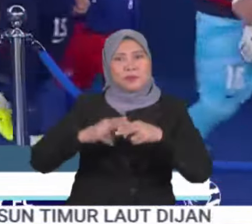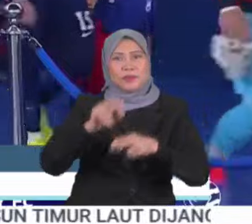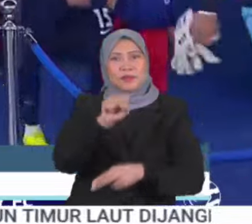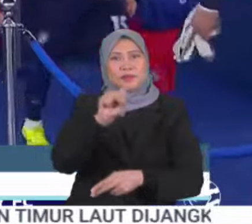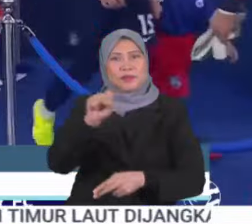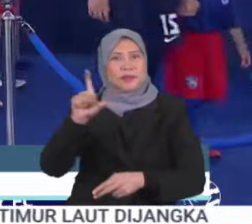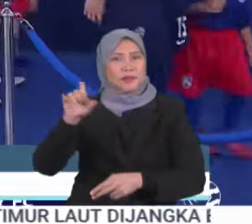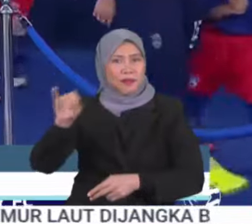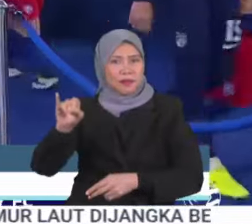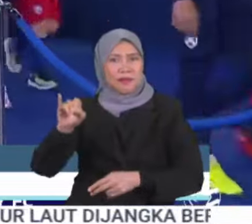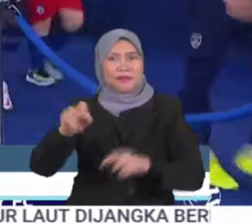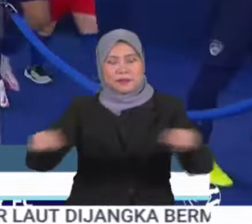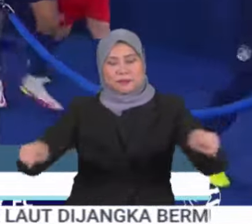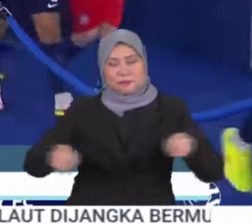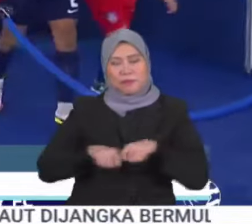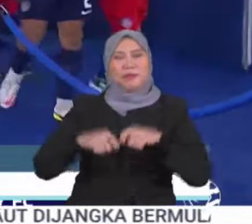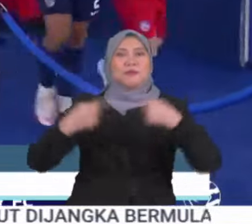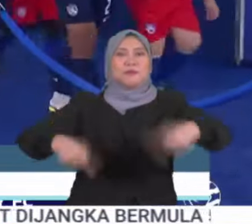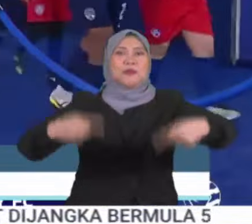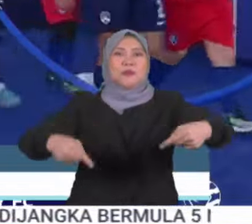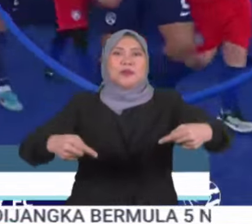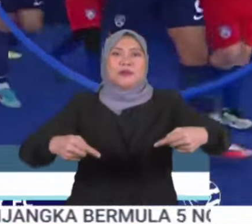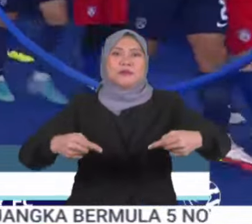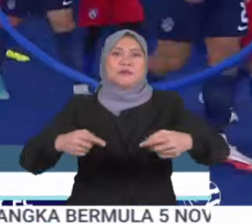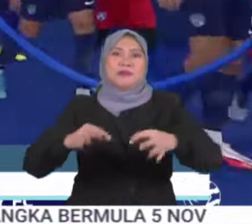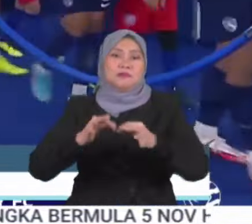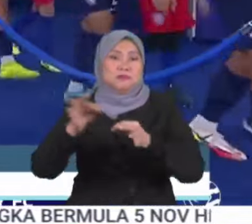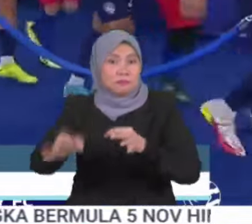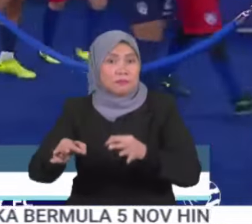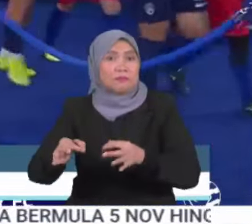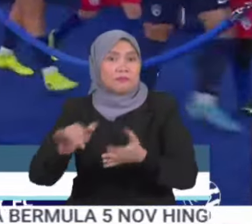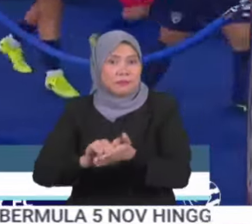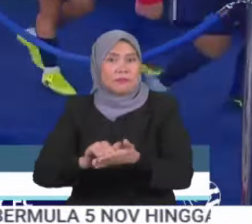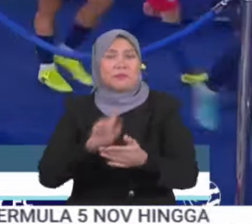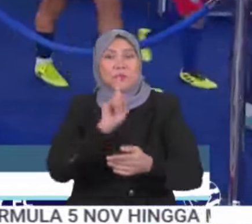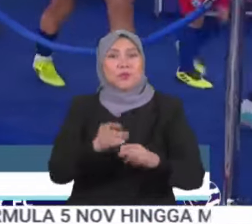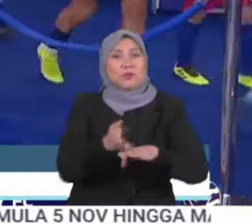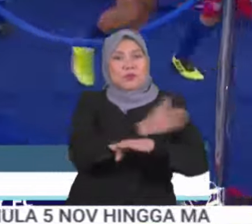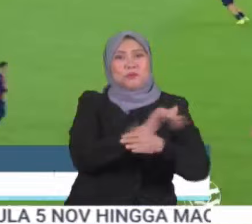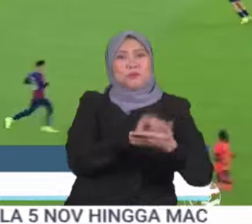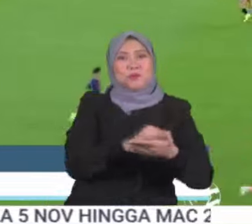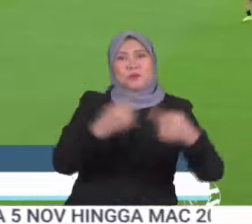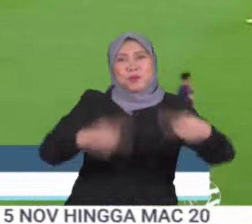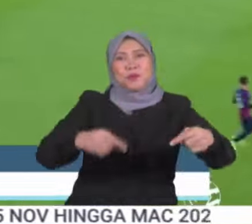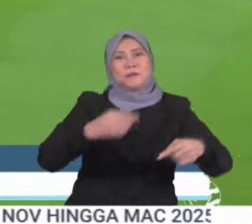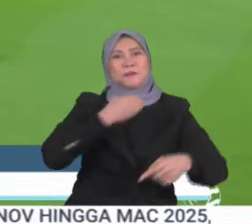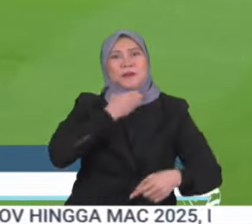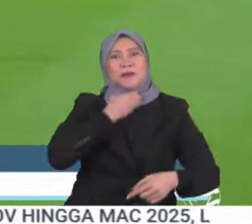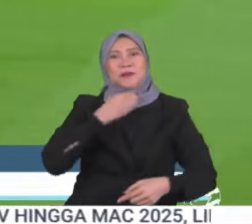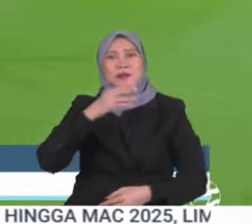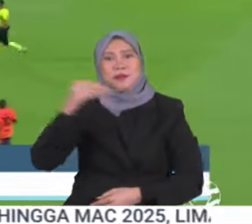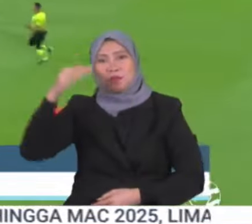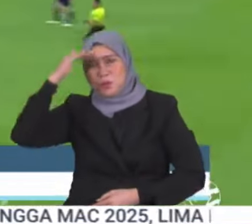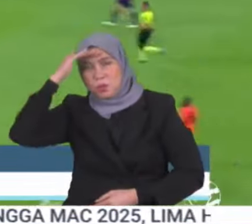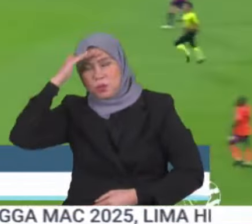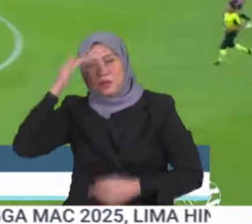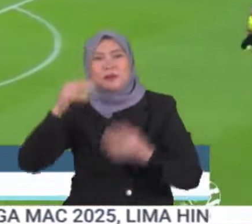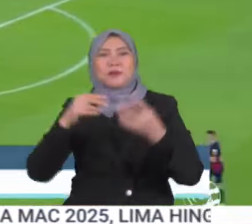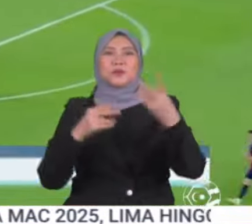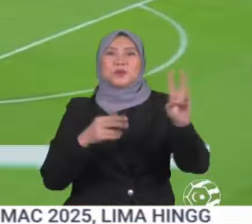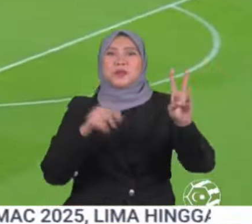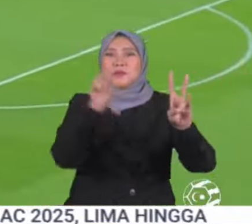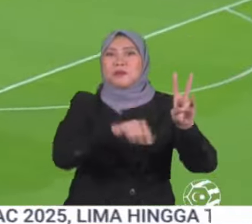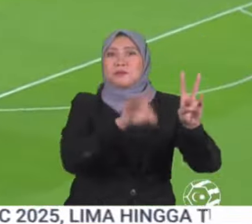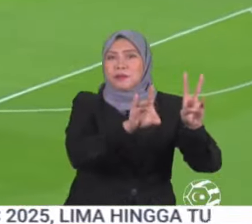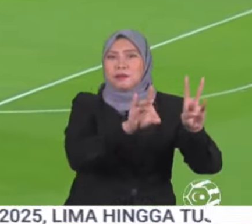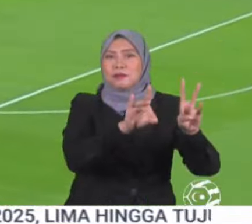sebagai gelanggang mereka untuk perlawanan tertunda tersebut. Sebelum ini, dua perlawanan Perak FC dengan JDT masing-masing pada 17